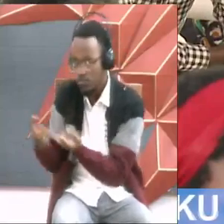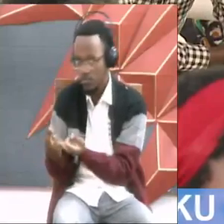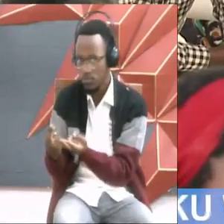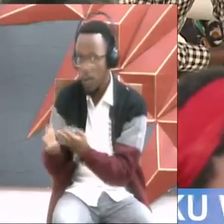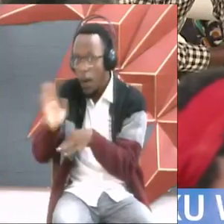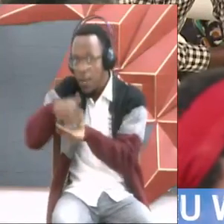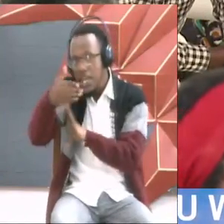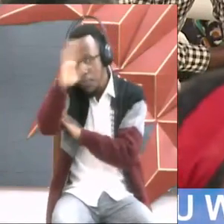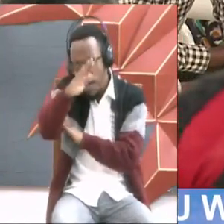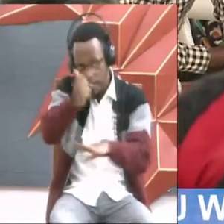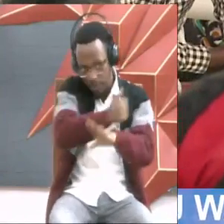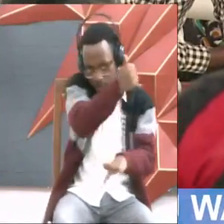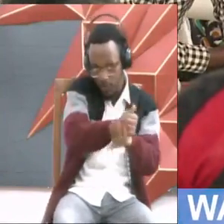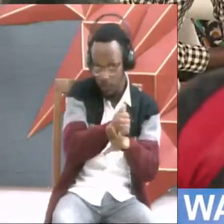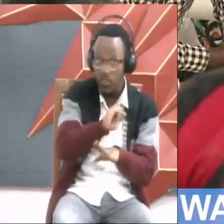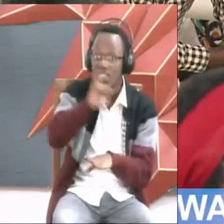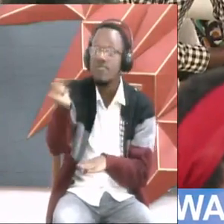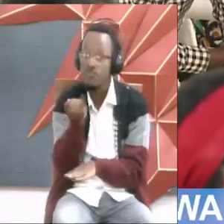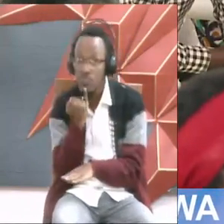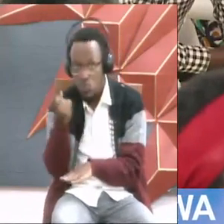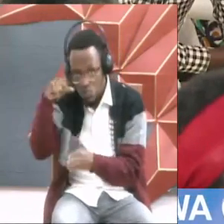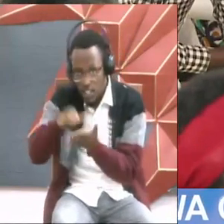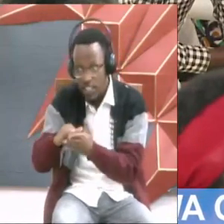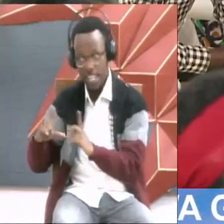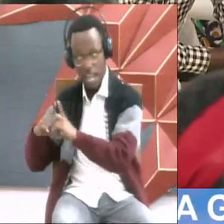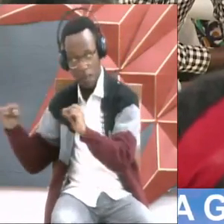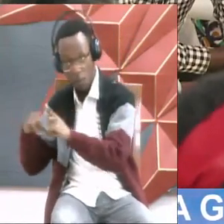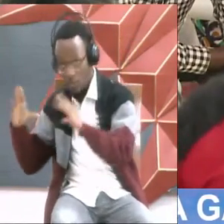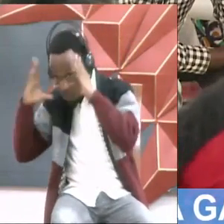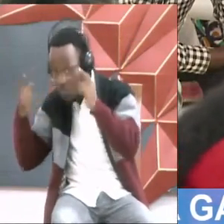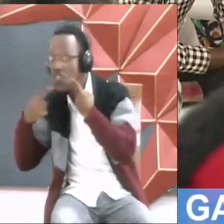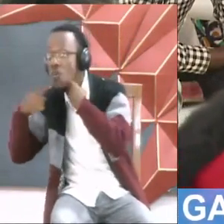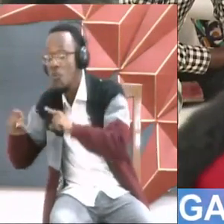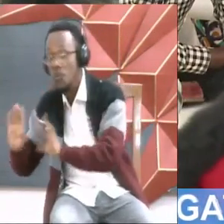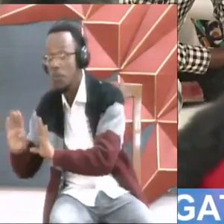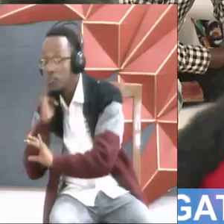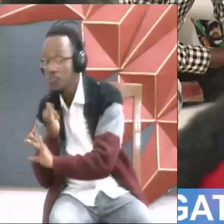Yosuwa kugira ngo ibyo Mose yavuze